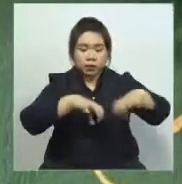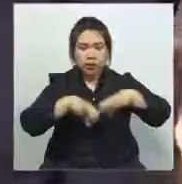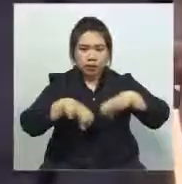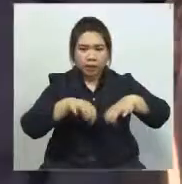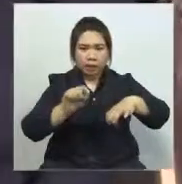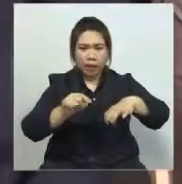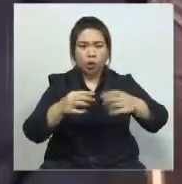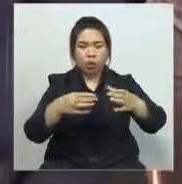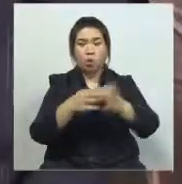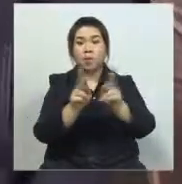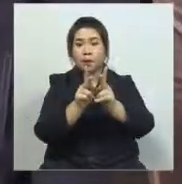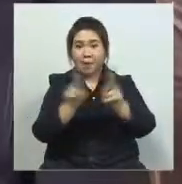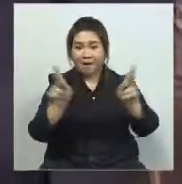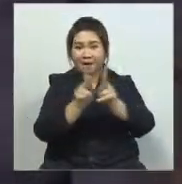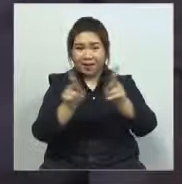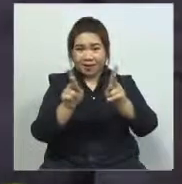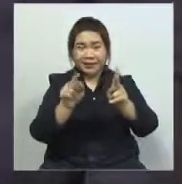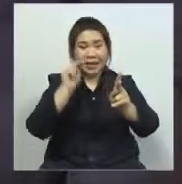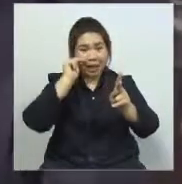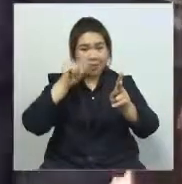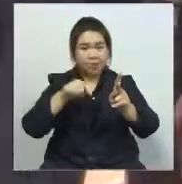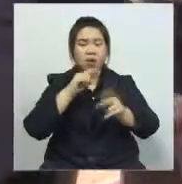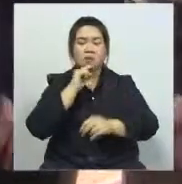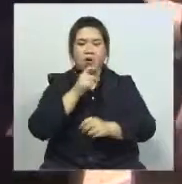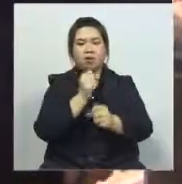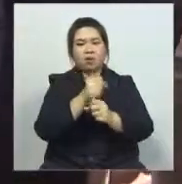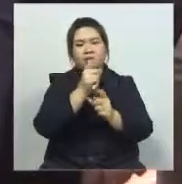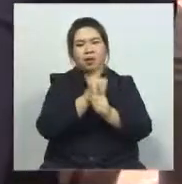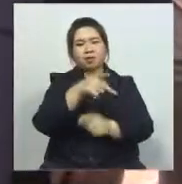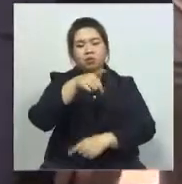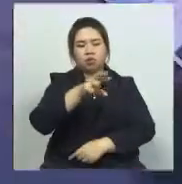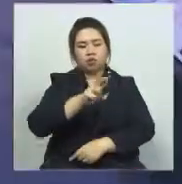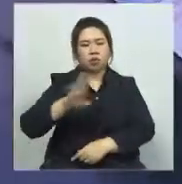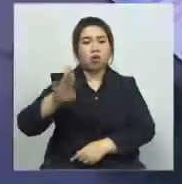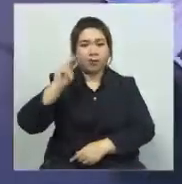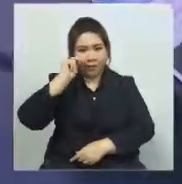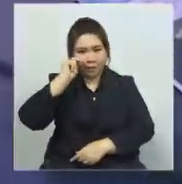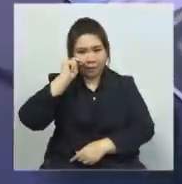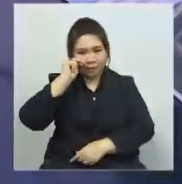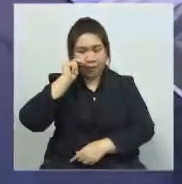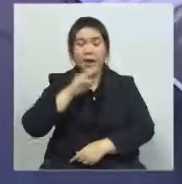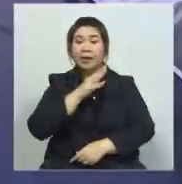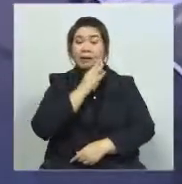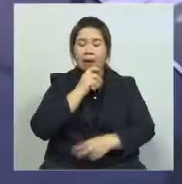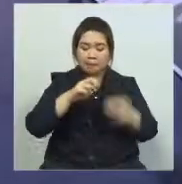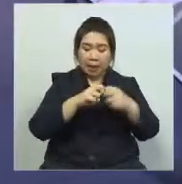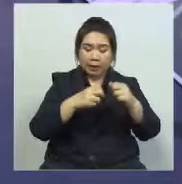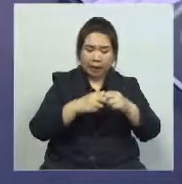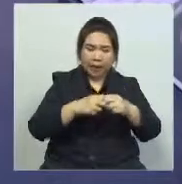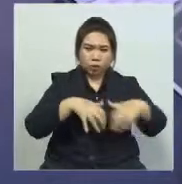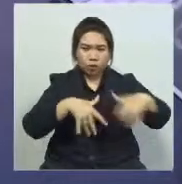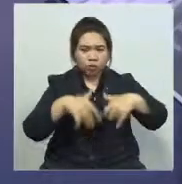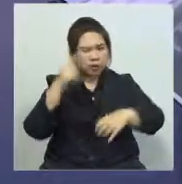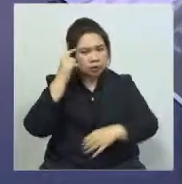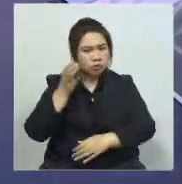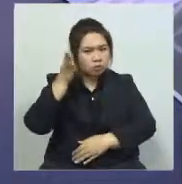ยู่ภายใต้คณะกรรมการลุ่มแม่น้ำสะแกกลางเป็นไปตามพ.ร.บ.น้ำทั้งหมดและจะบรรเทาปัญหาให้กับประชาชนในระยะย